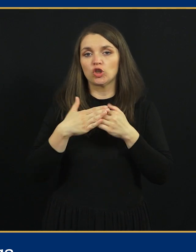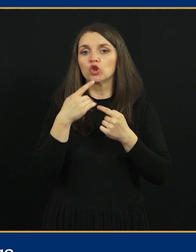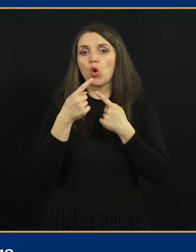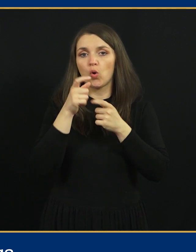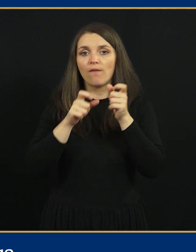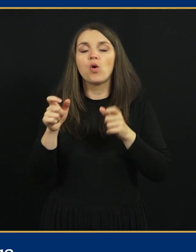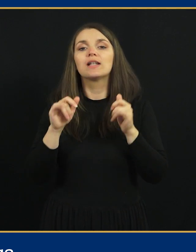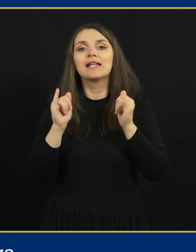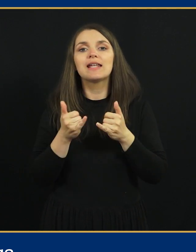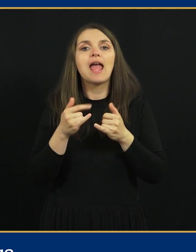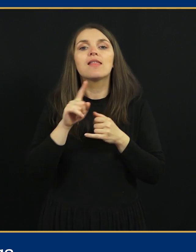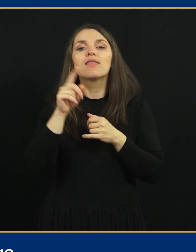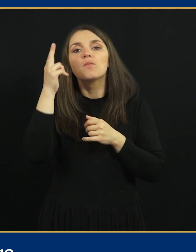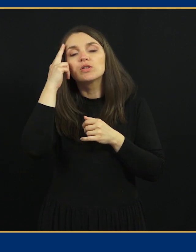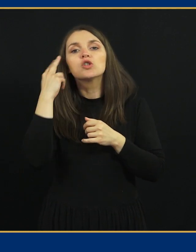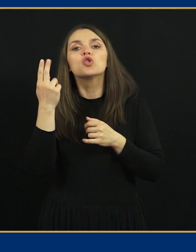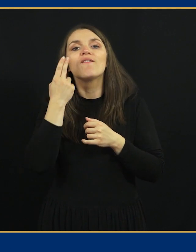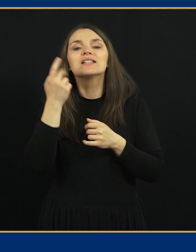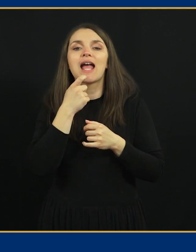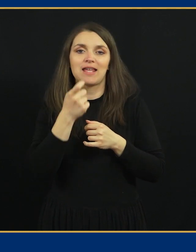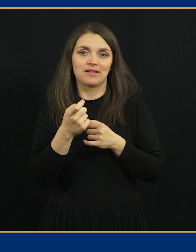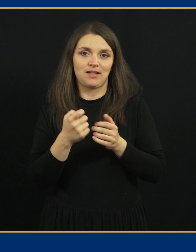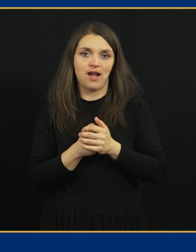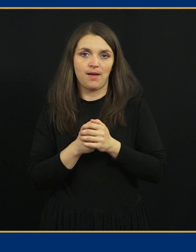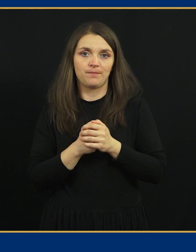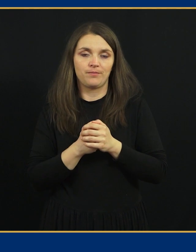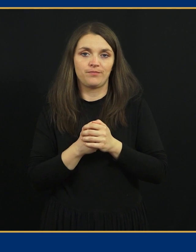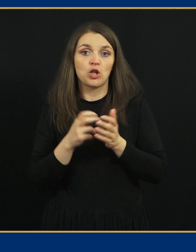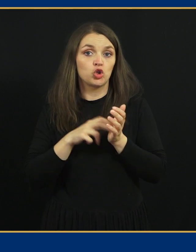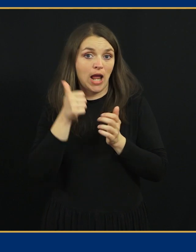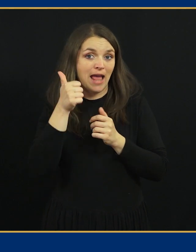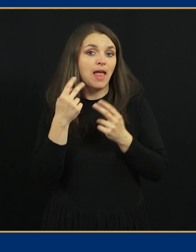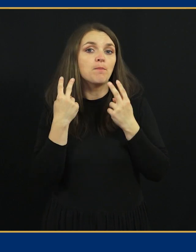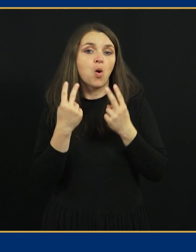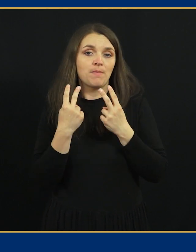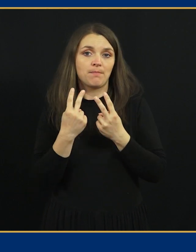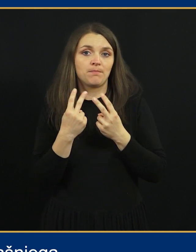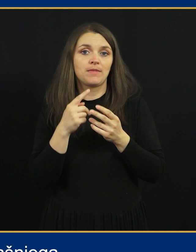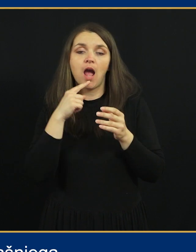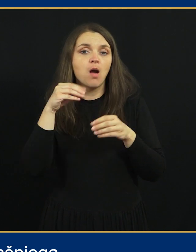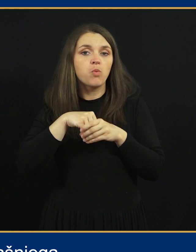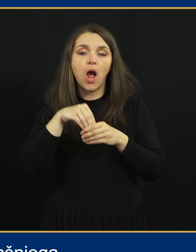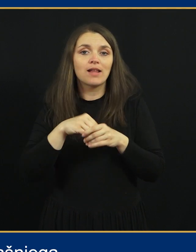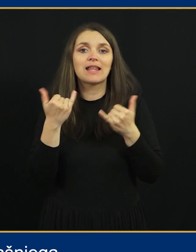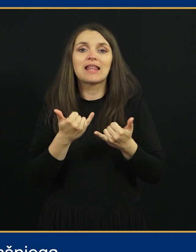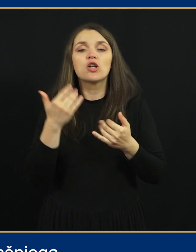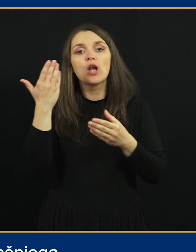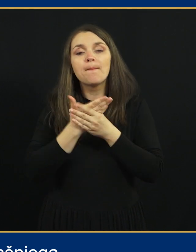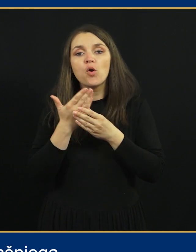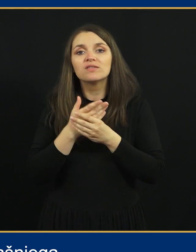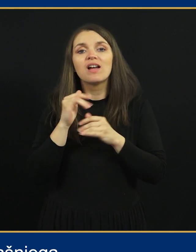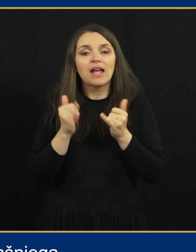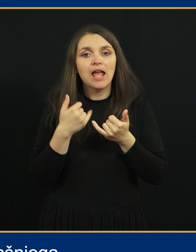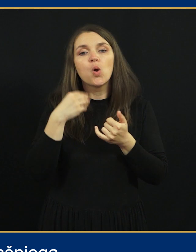so me opozorili današnji sogovorniki, je nepoznavanje slovenskega jezika. Še ena pomembna